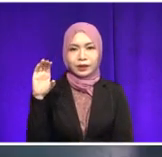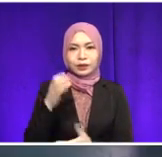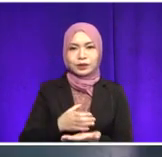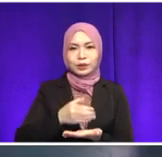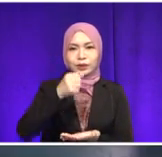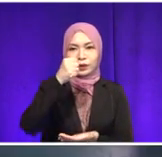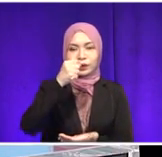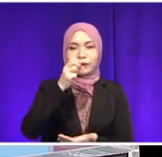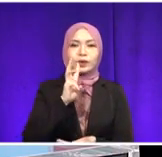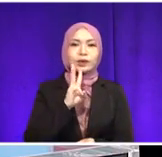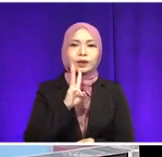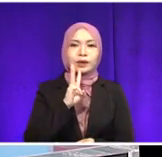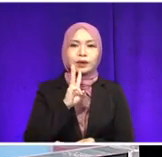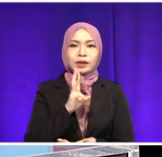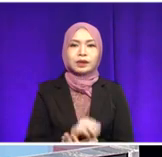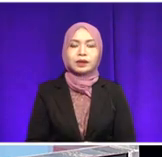minuman